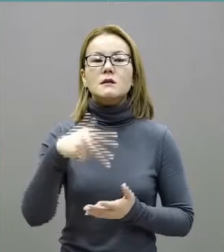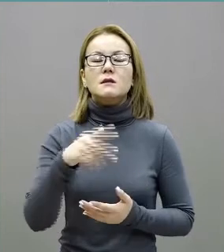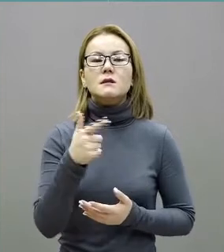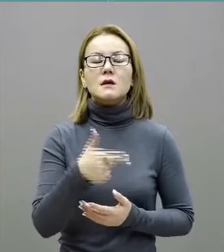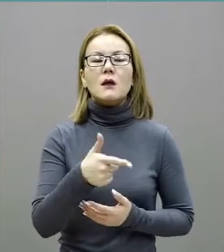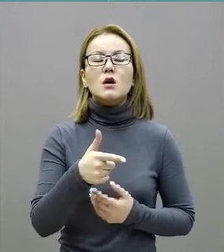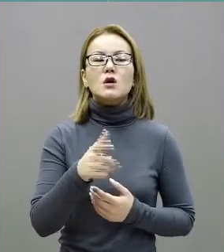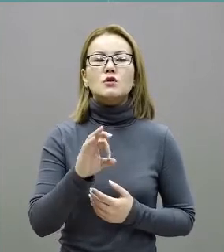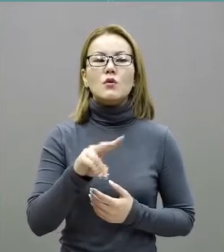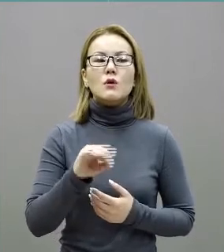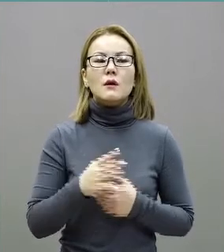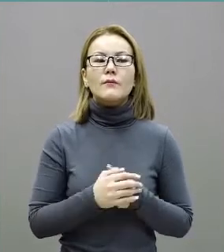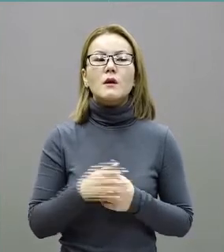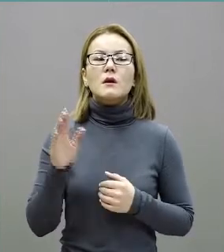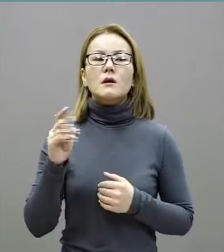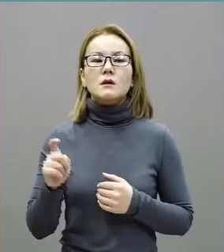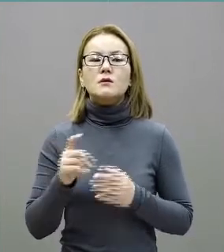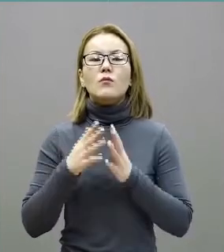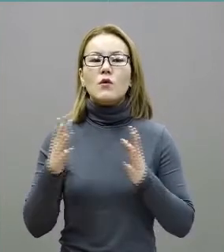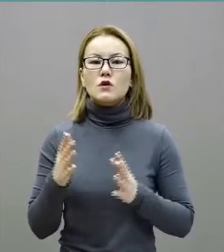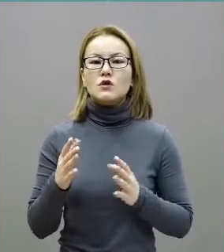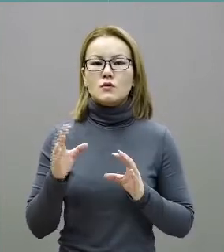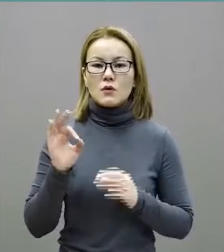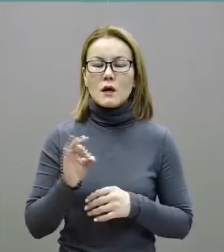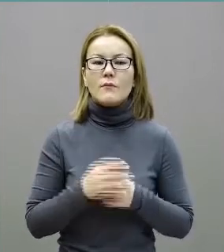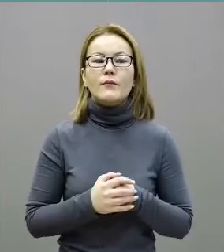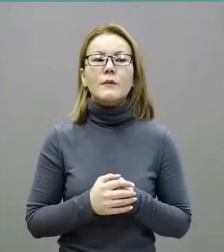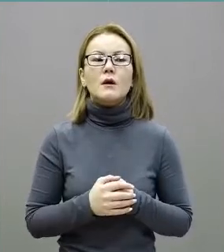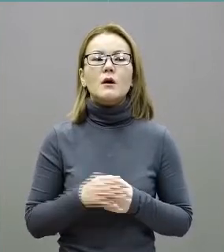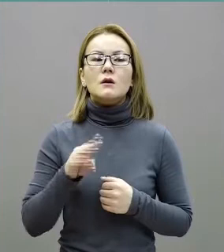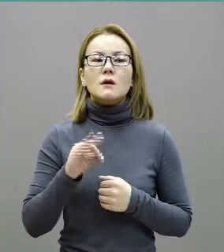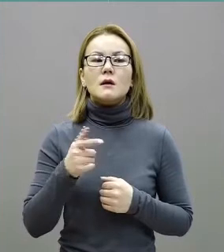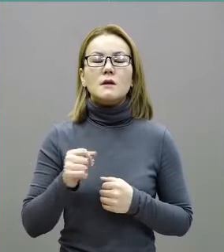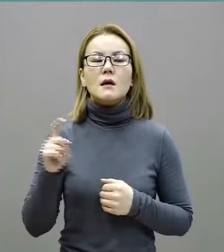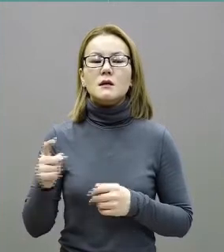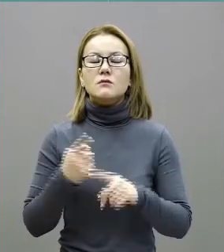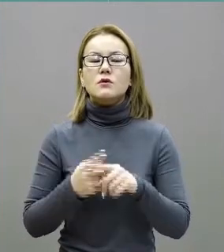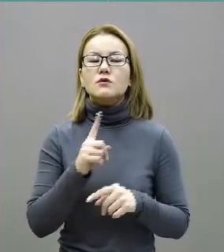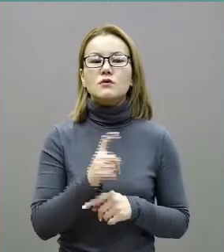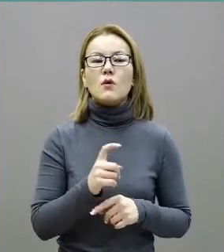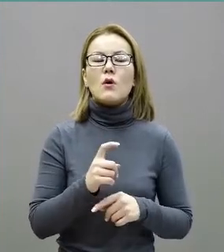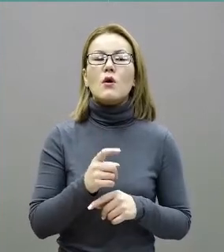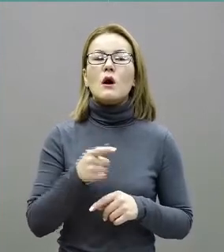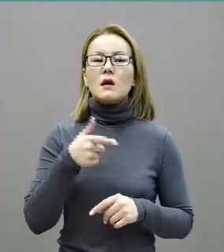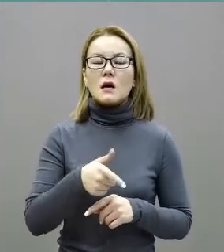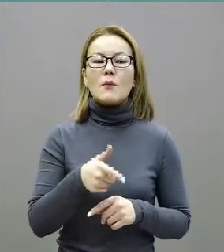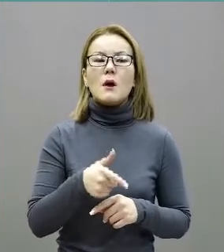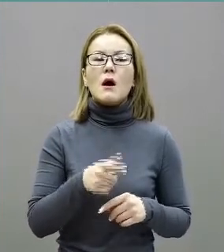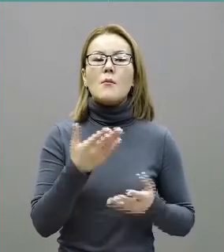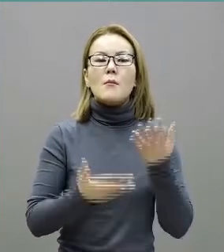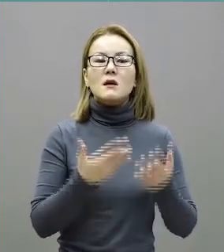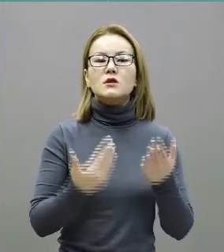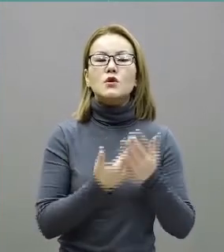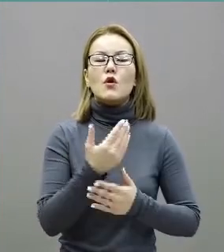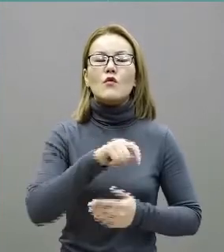не может быть отрицательной значит x должно быть больше 0 тогда x плюс 100 это грамм массы нового